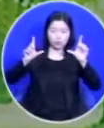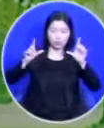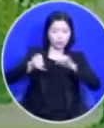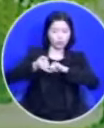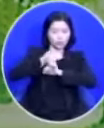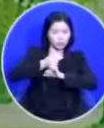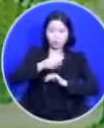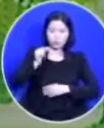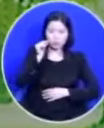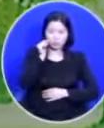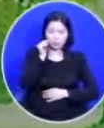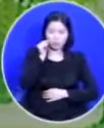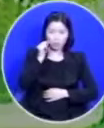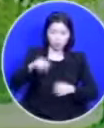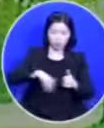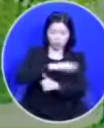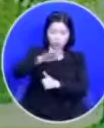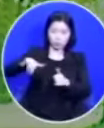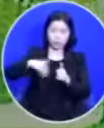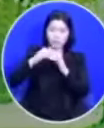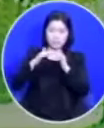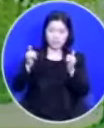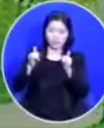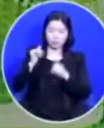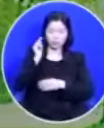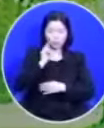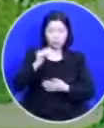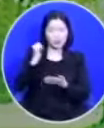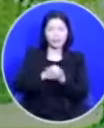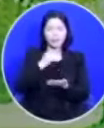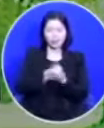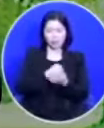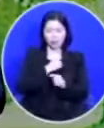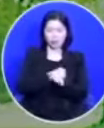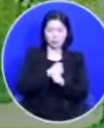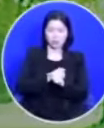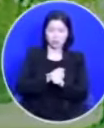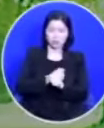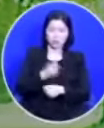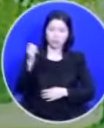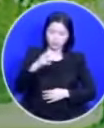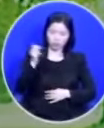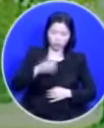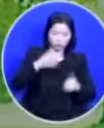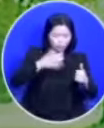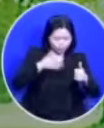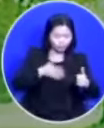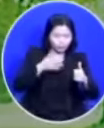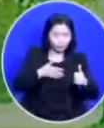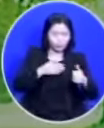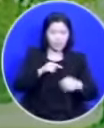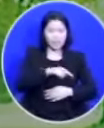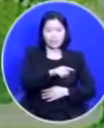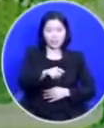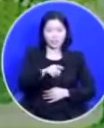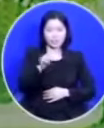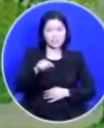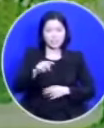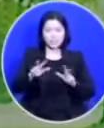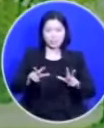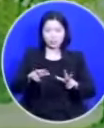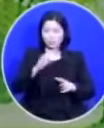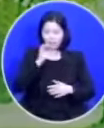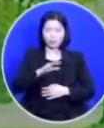거예요 주변에 있는 분들이 너무 너무 안타까워 하면서 자꾸 권합니다 당신들은 1월 사람들이